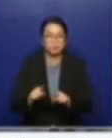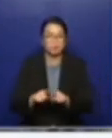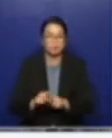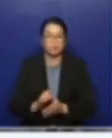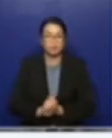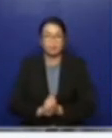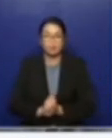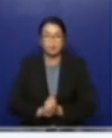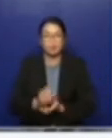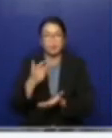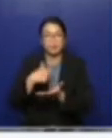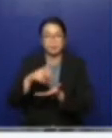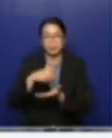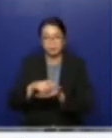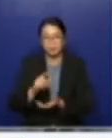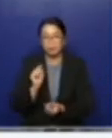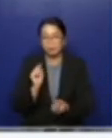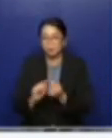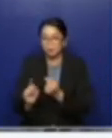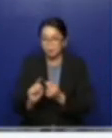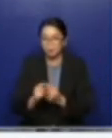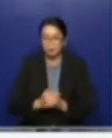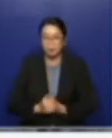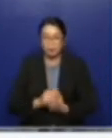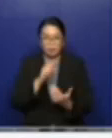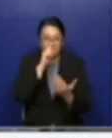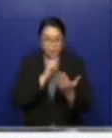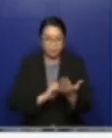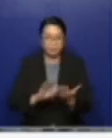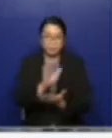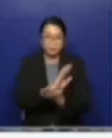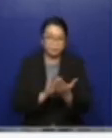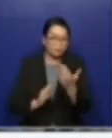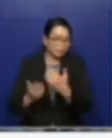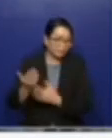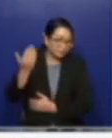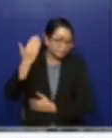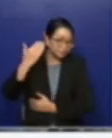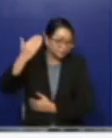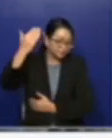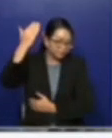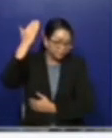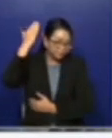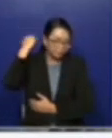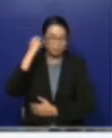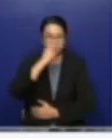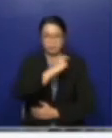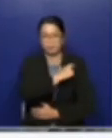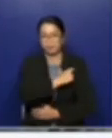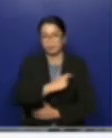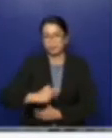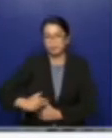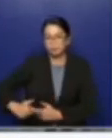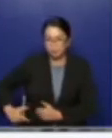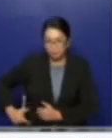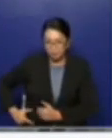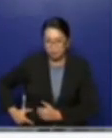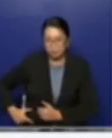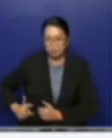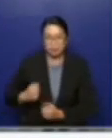ารพว่าประเทศไทยตั้งแต่บรรพบุรุษพระมหากษัตริย์ทรงได้